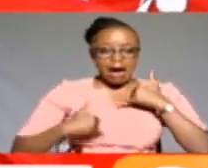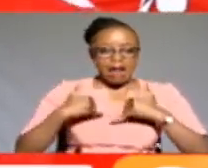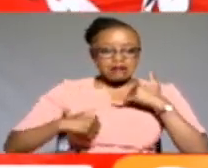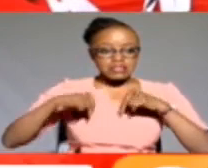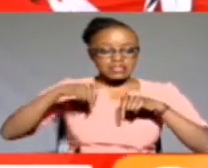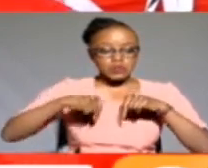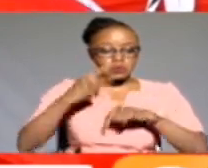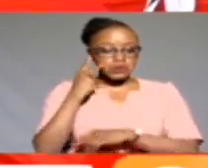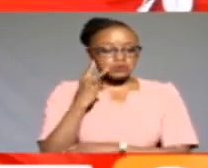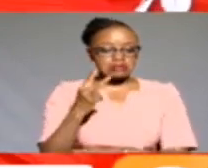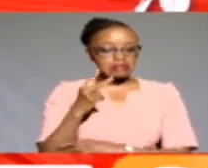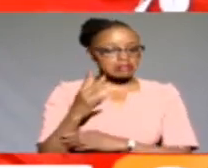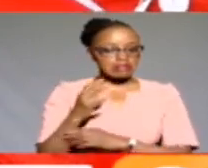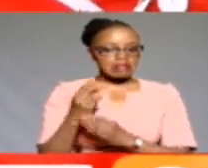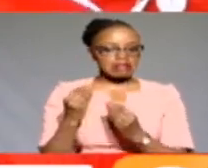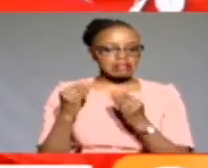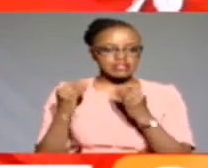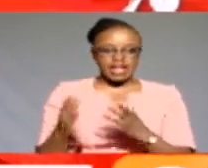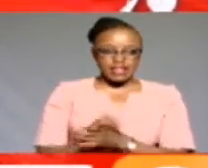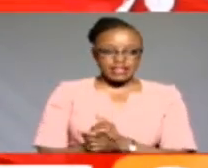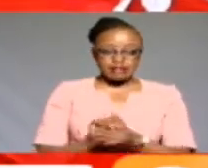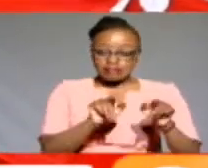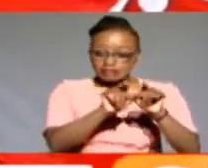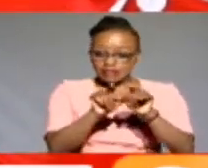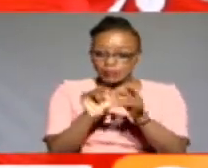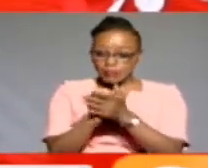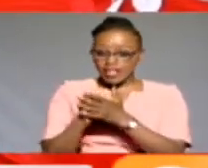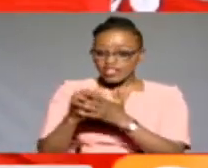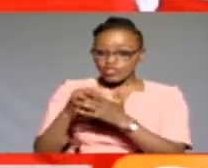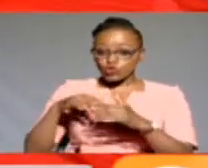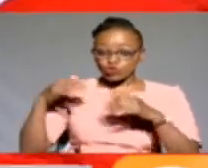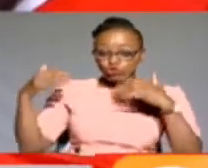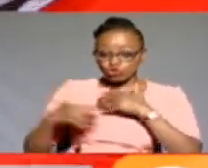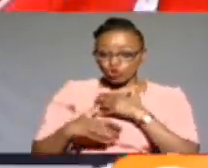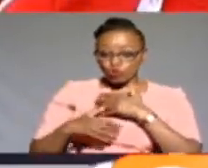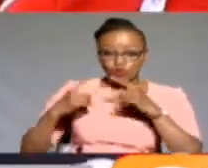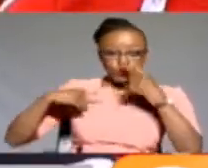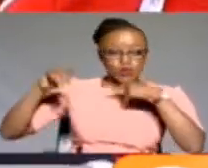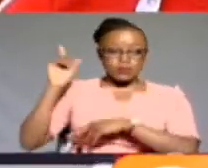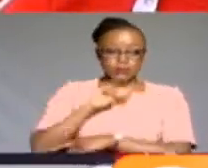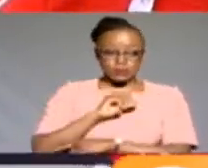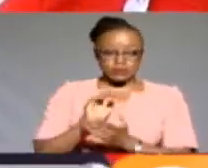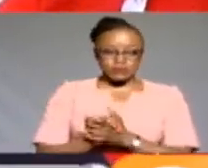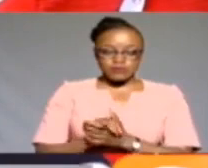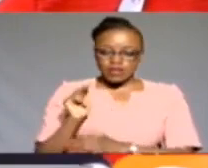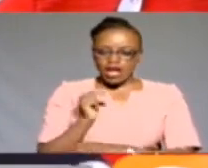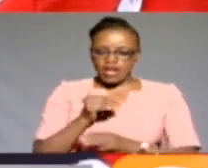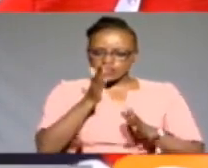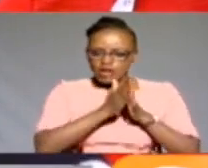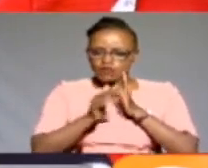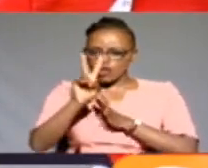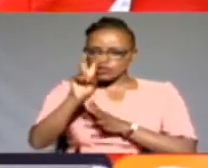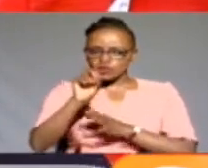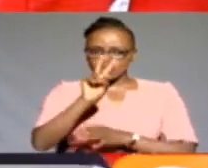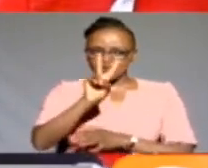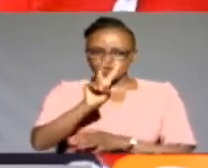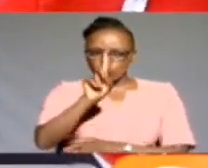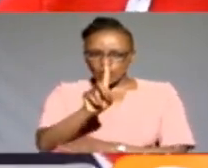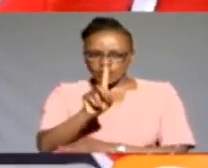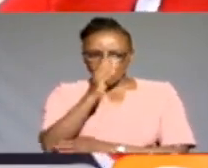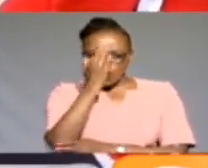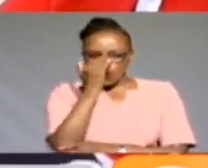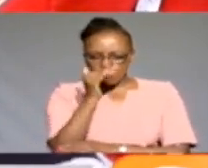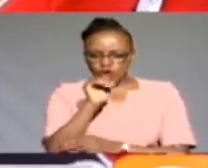ya leo. Mambo ni maridadi. Na msishutuke tunaenda na ushindi nyumbani. Sababu si tulipanga 2021 ndio